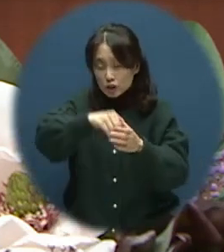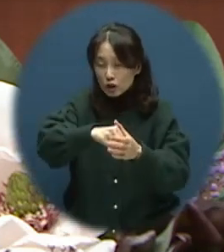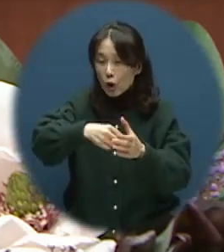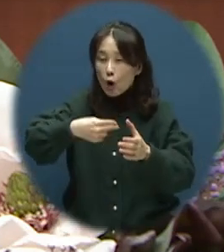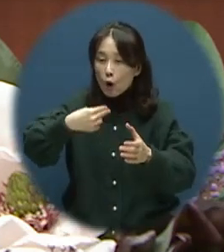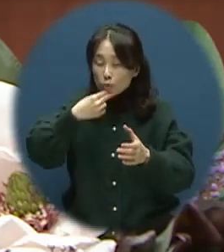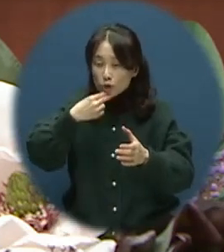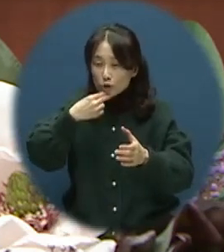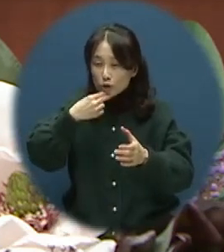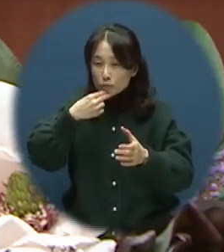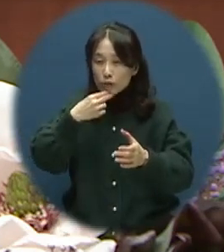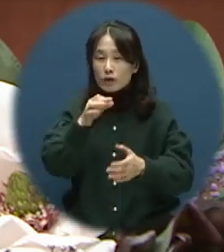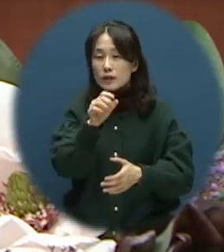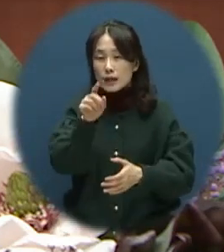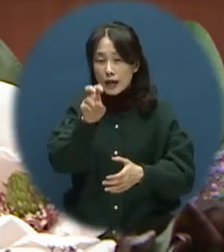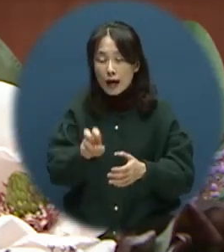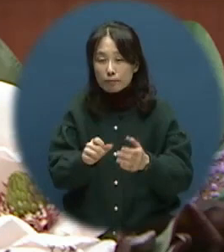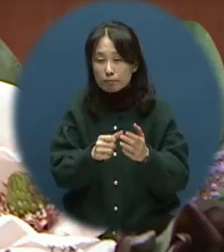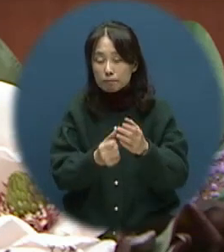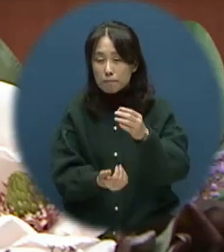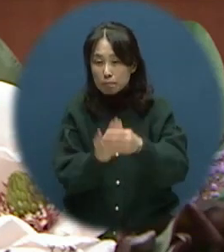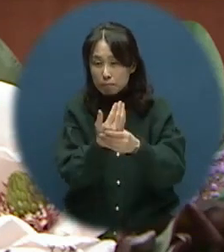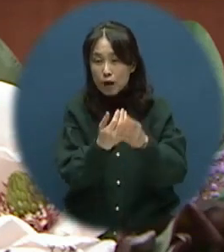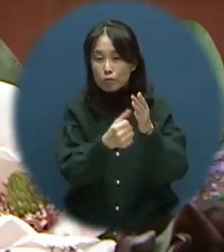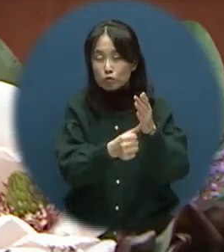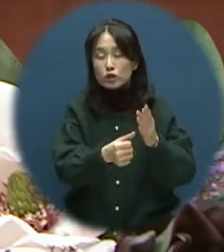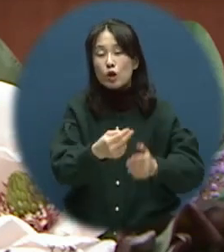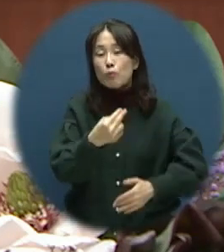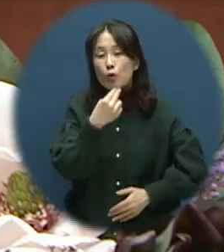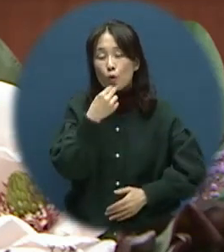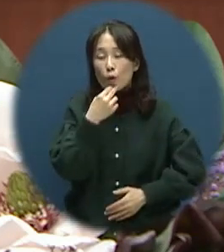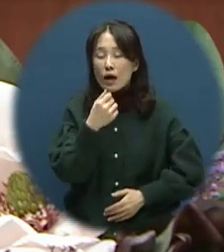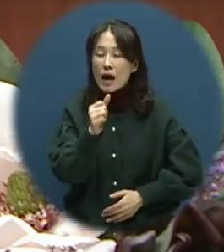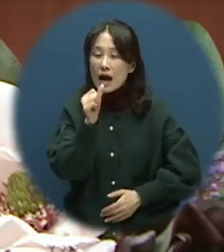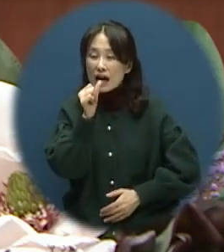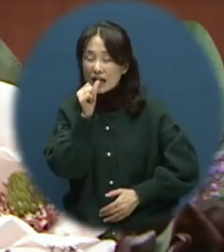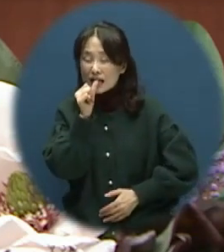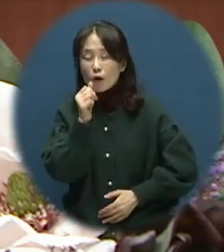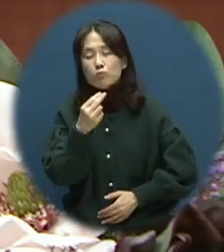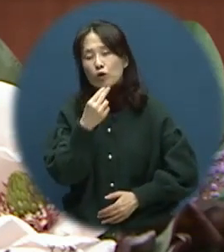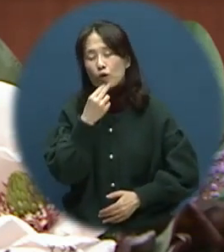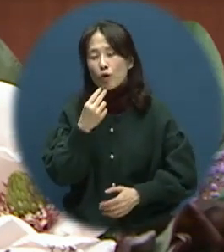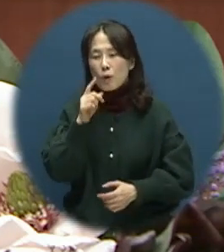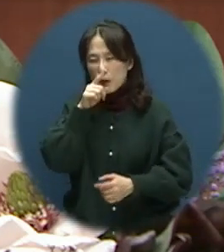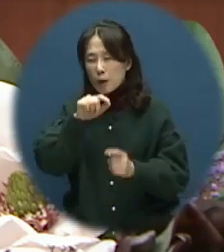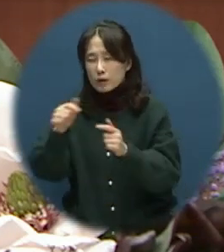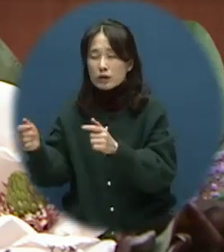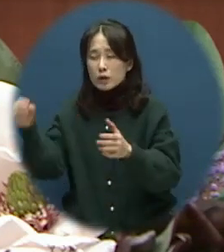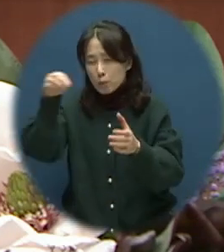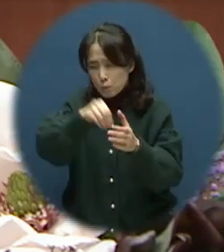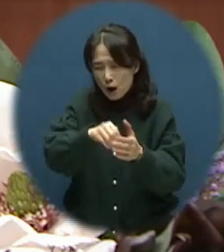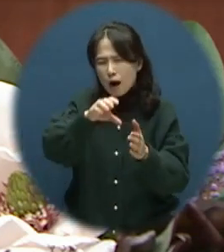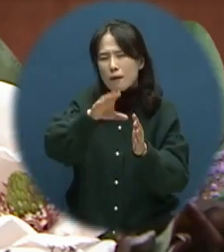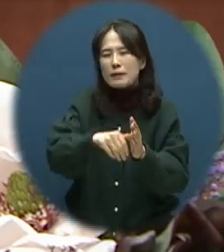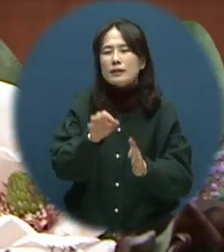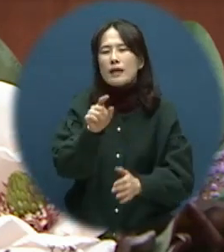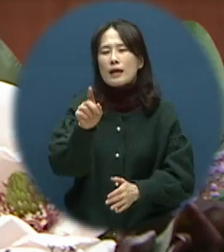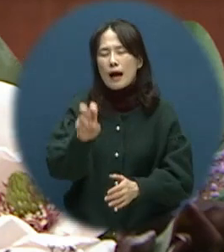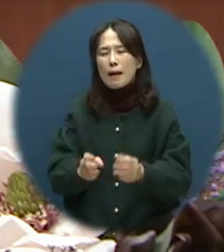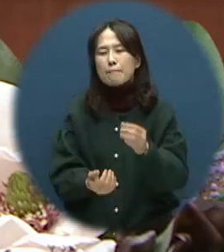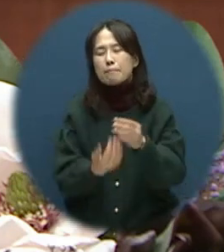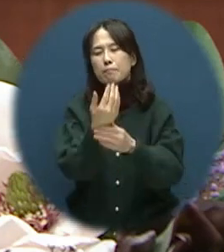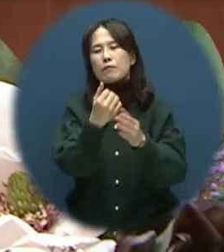않으면 발암 물질이 제로. 없고 중금속도 거의 없어요. 쓰레기 때문에 생기거든요. 네. 그래서 제가 이제 환경부에